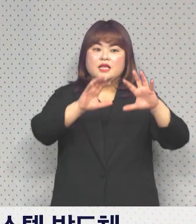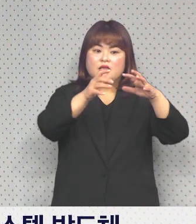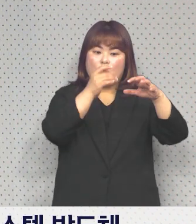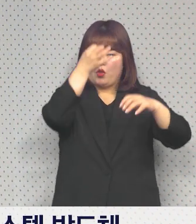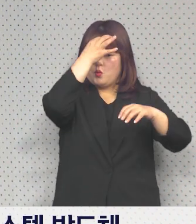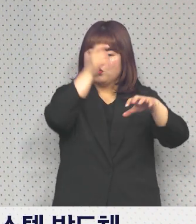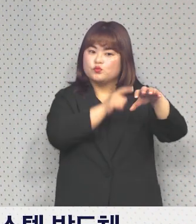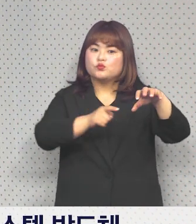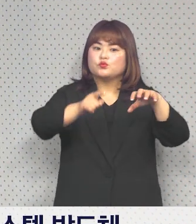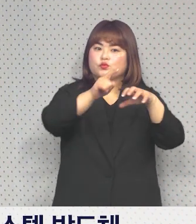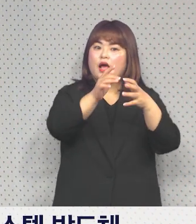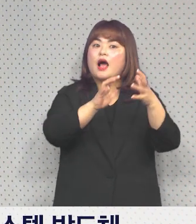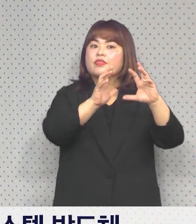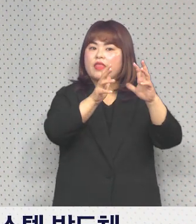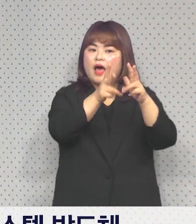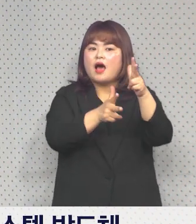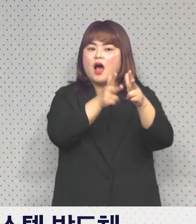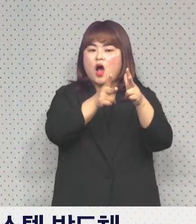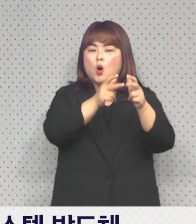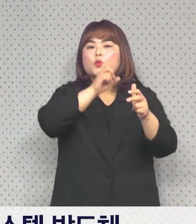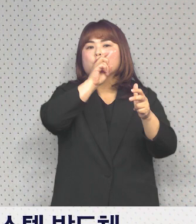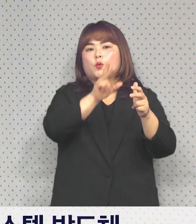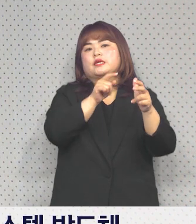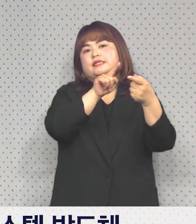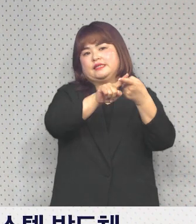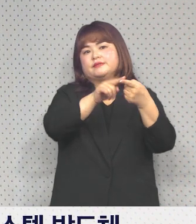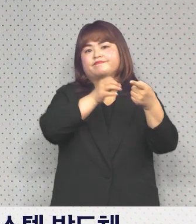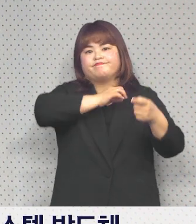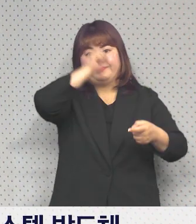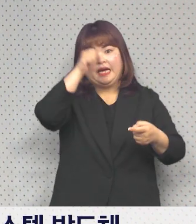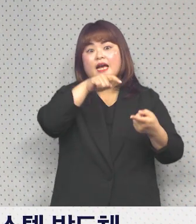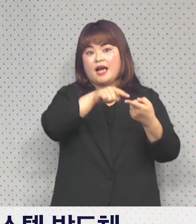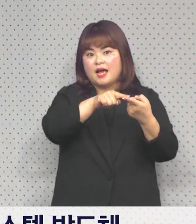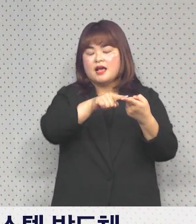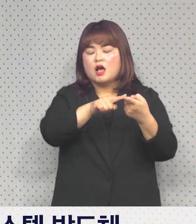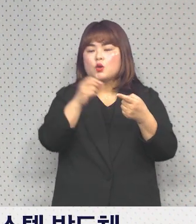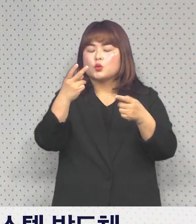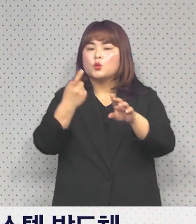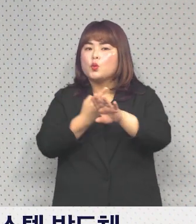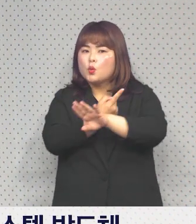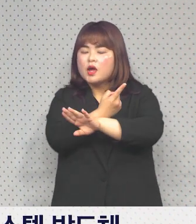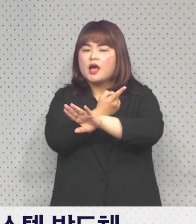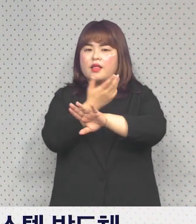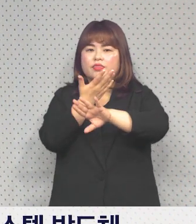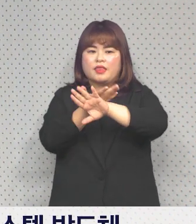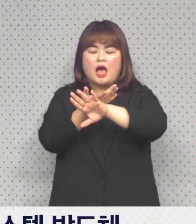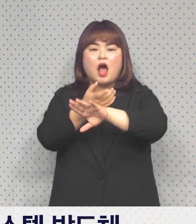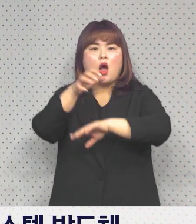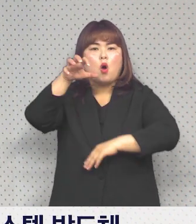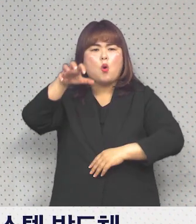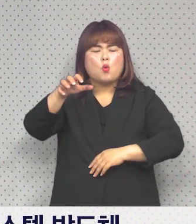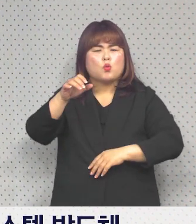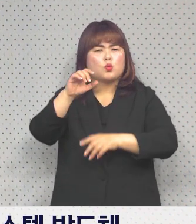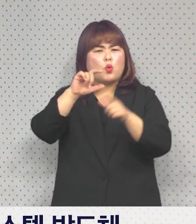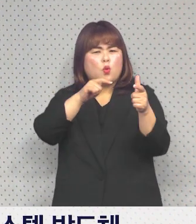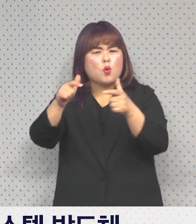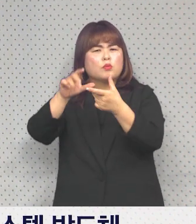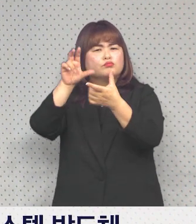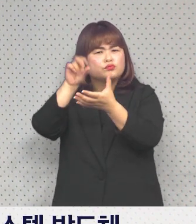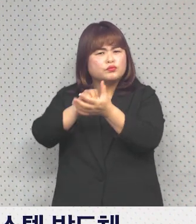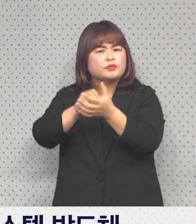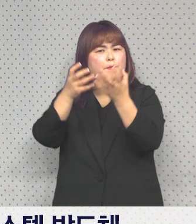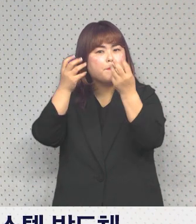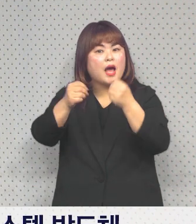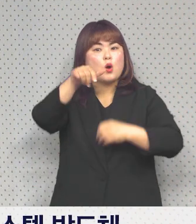시스템 반도체 국가산단 후보지로 용인이 선정이 됐고, 그동안 용인의 해묵은